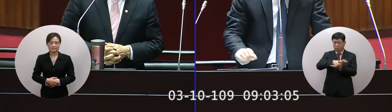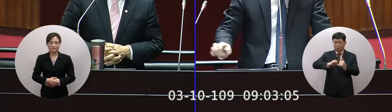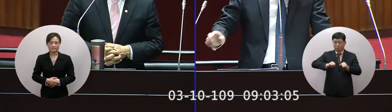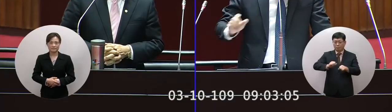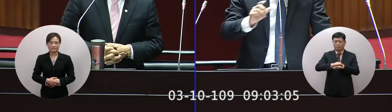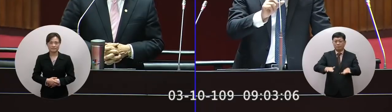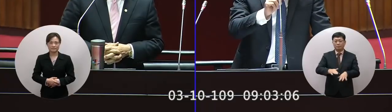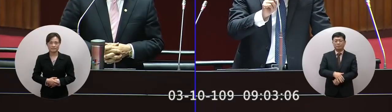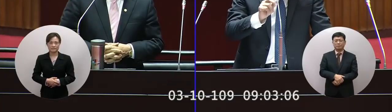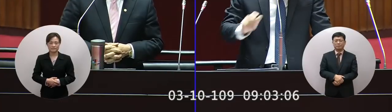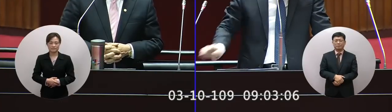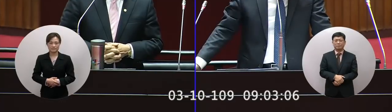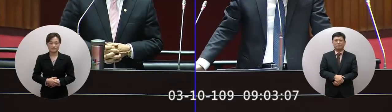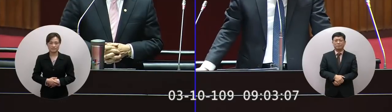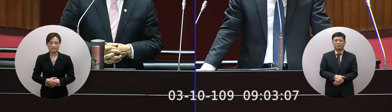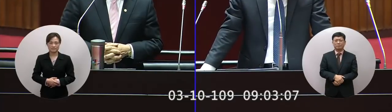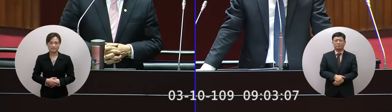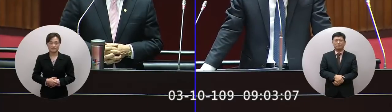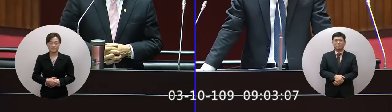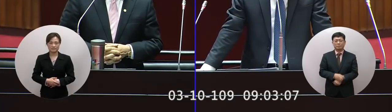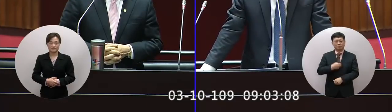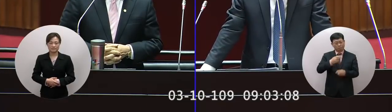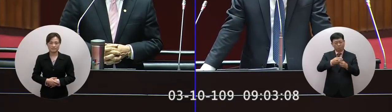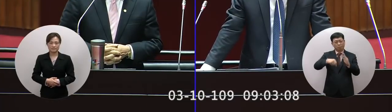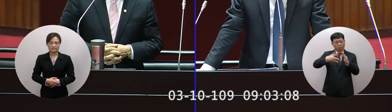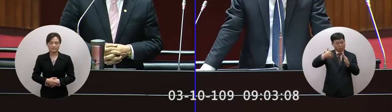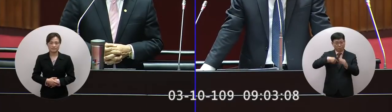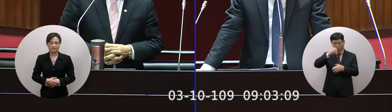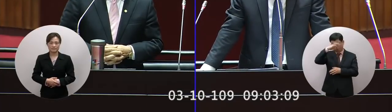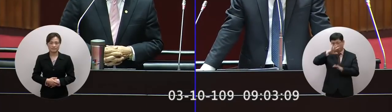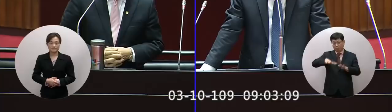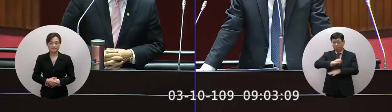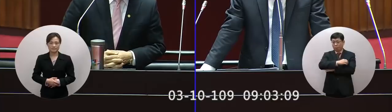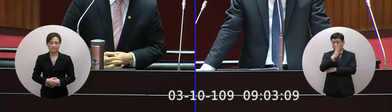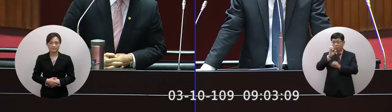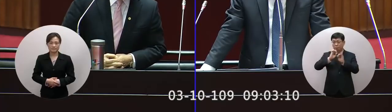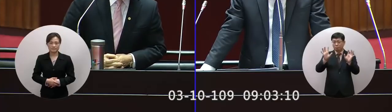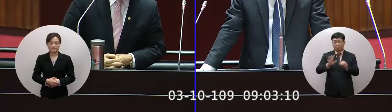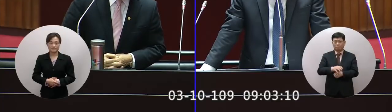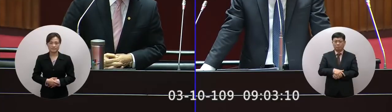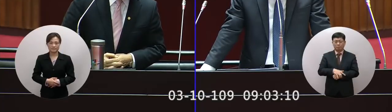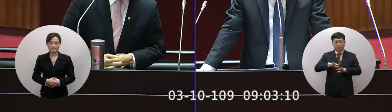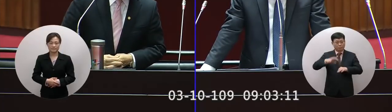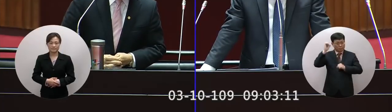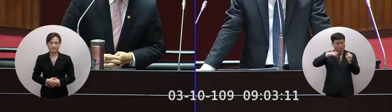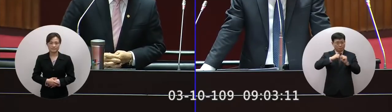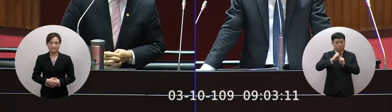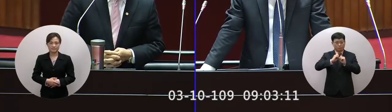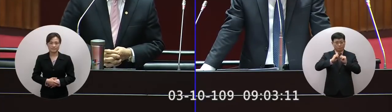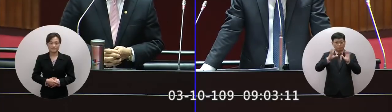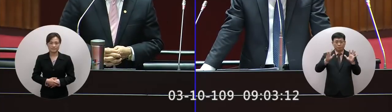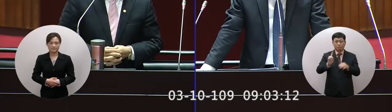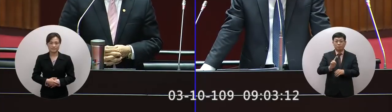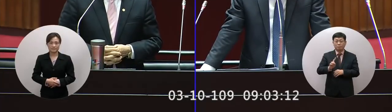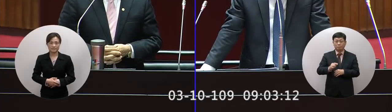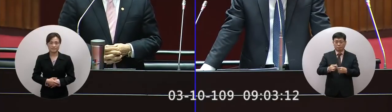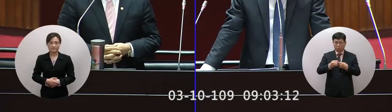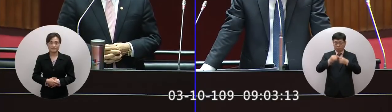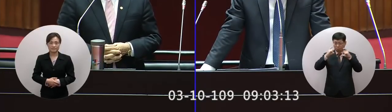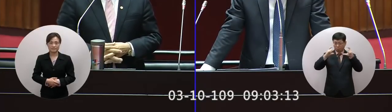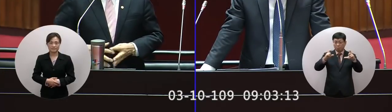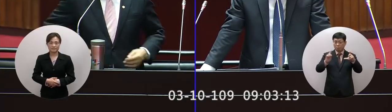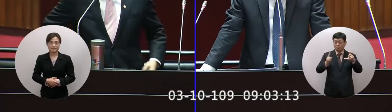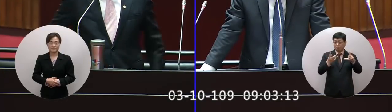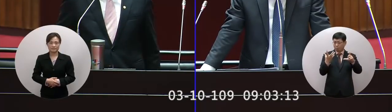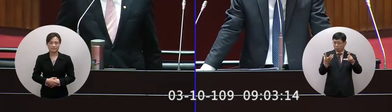跟平安。那我相信院长应该有看了今天的报纸啊，今天的报纸头条的新闻大